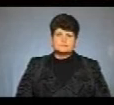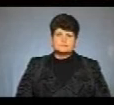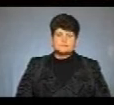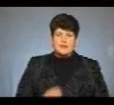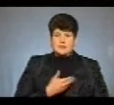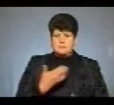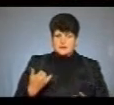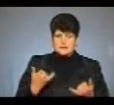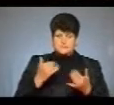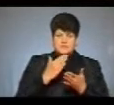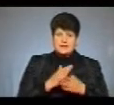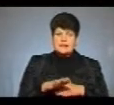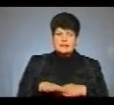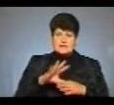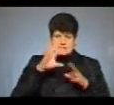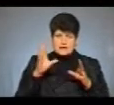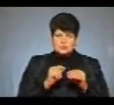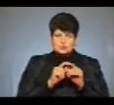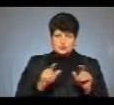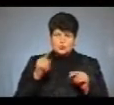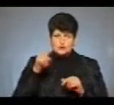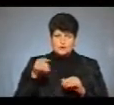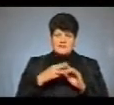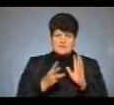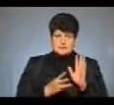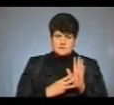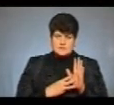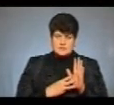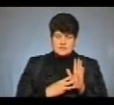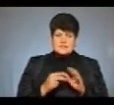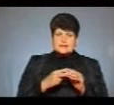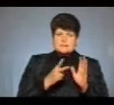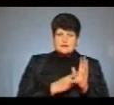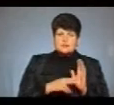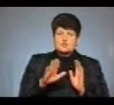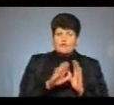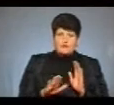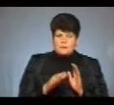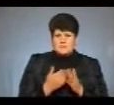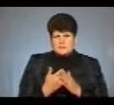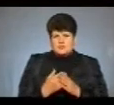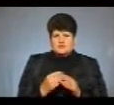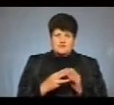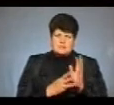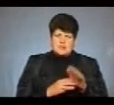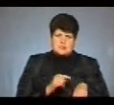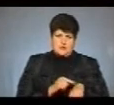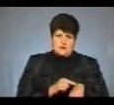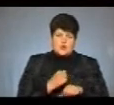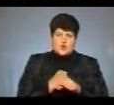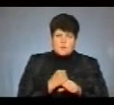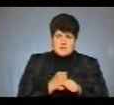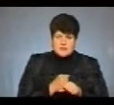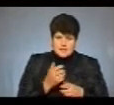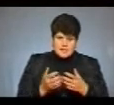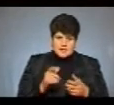Ми знаходимося на території загальноосвітньої школи номер 18. 17 вересня, близько 18 години, робітники,